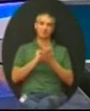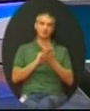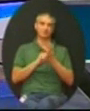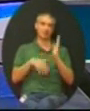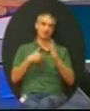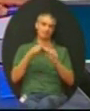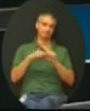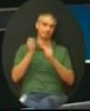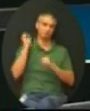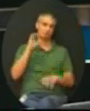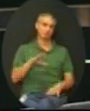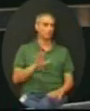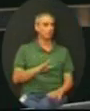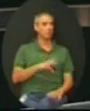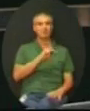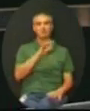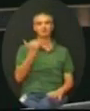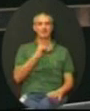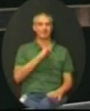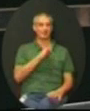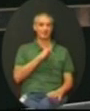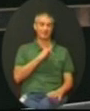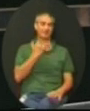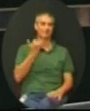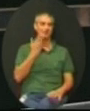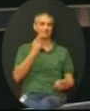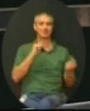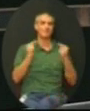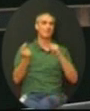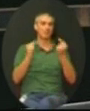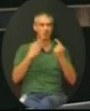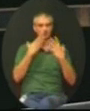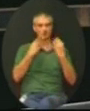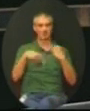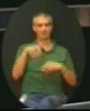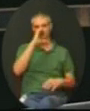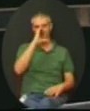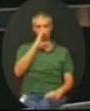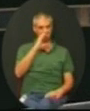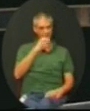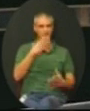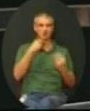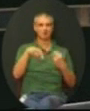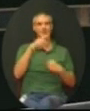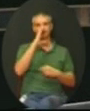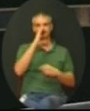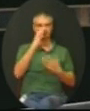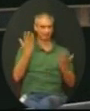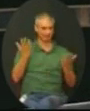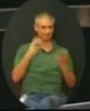לקלקל. טוב, רבותיי, הנושא הזה תמיד יהיה מעניין, תמיד כנראה יהיה במחלוקת. תודה לכם שהייתם, תודה לכם